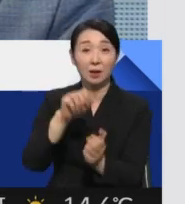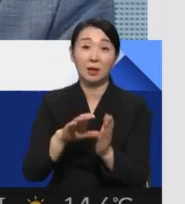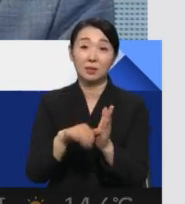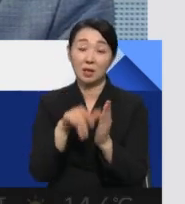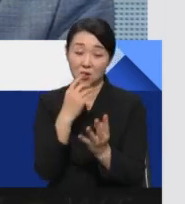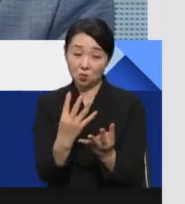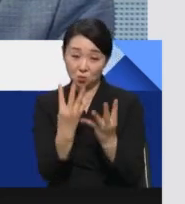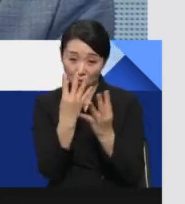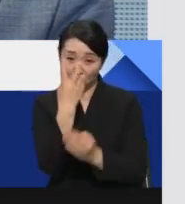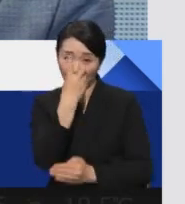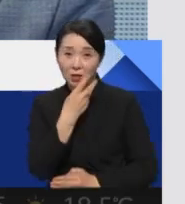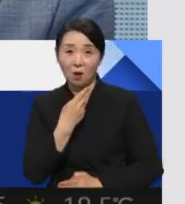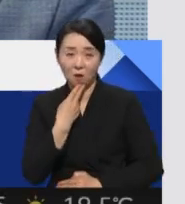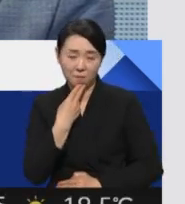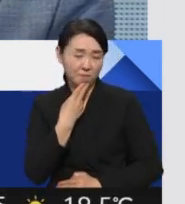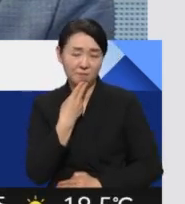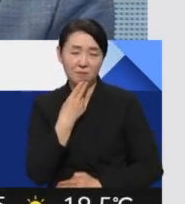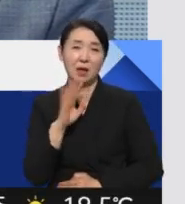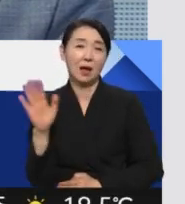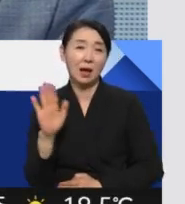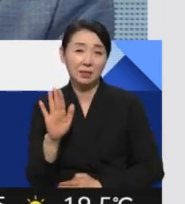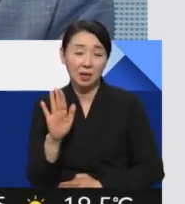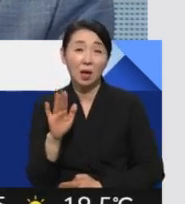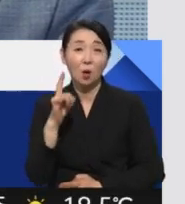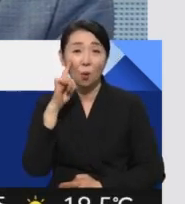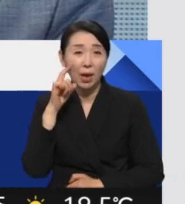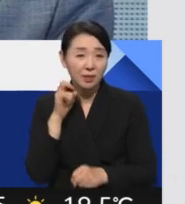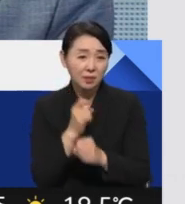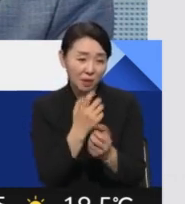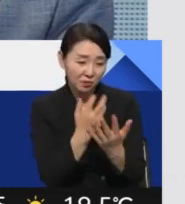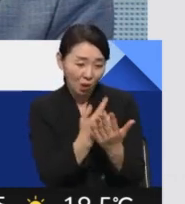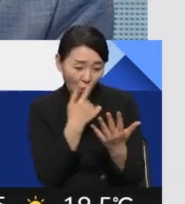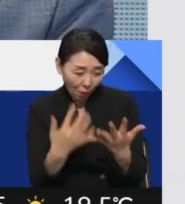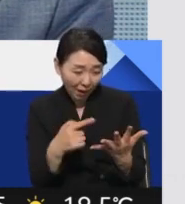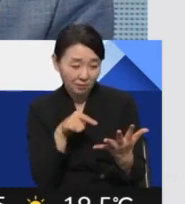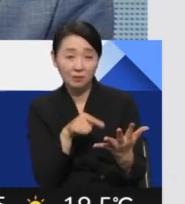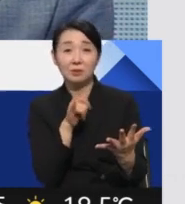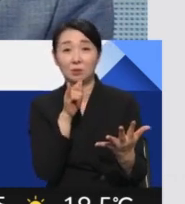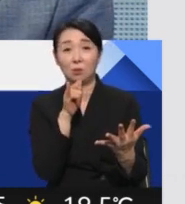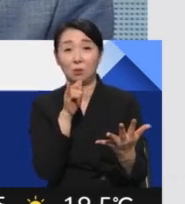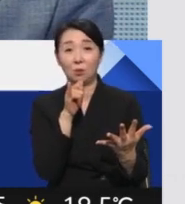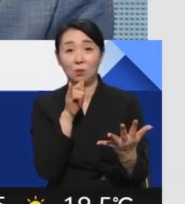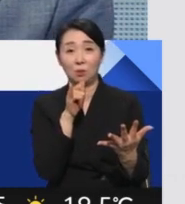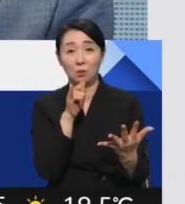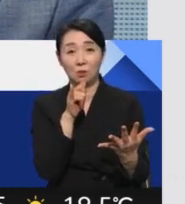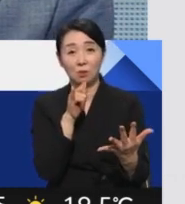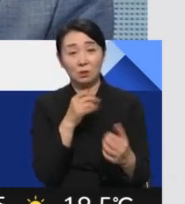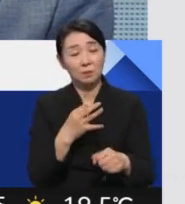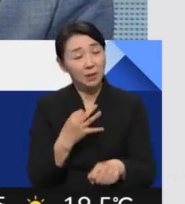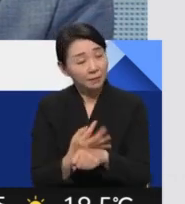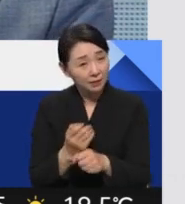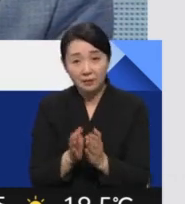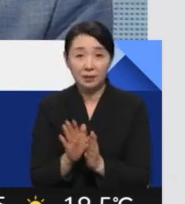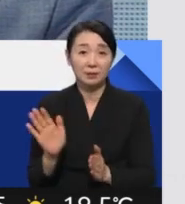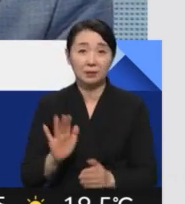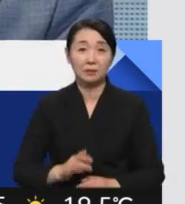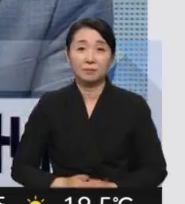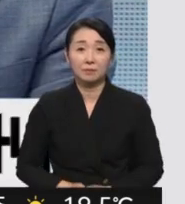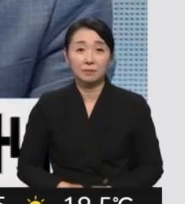구속 수사를 하지 않으면 안 될 정도의 소명도 되어 있다고 봐요. 그렇지 않고는 이렇게 간단하게 시작하지는 않을 거라고